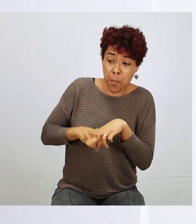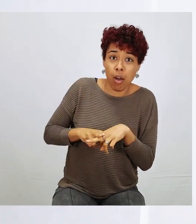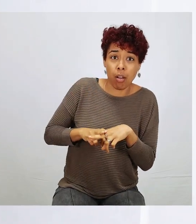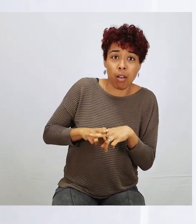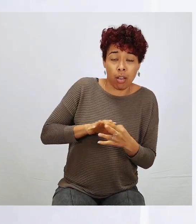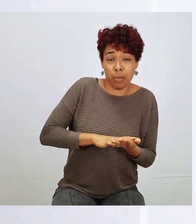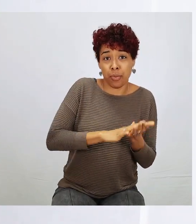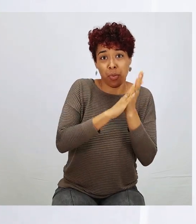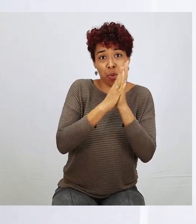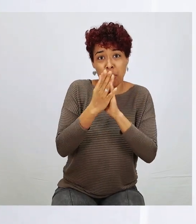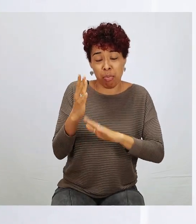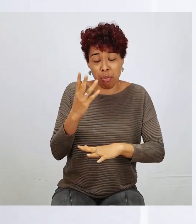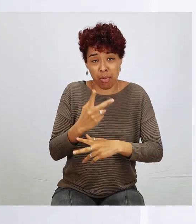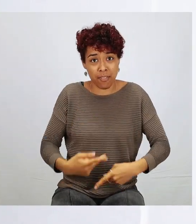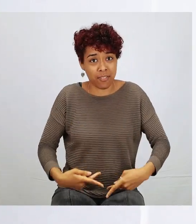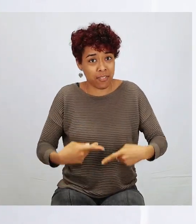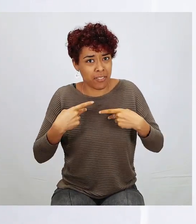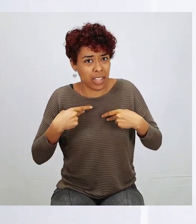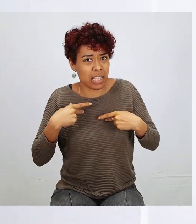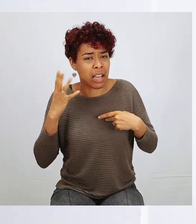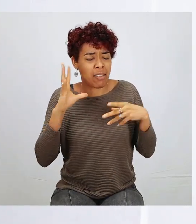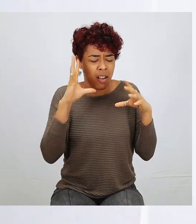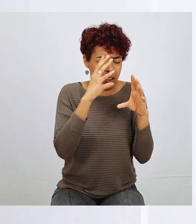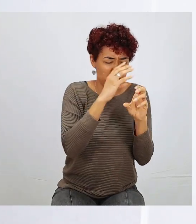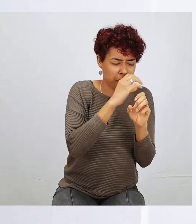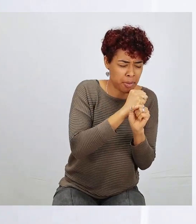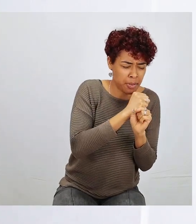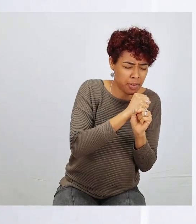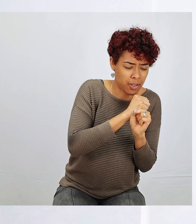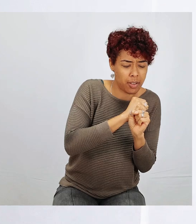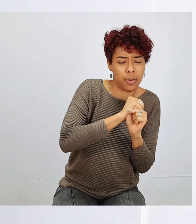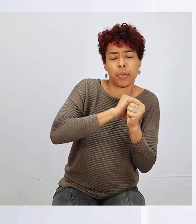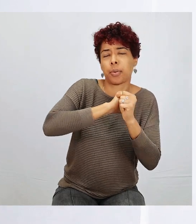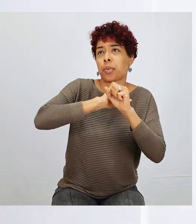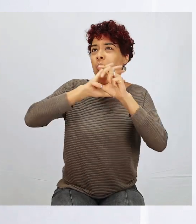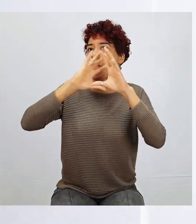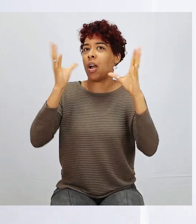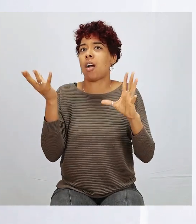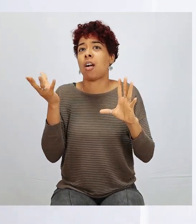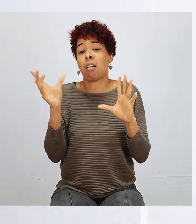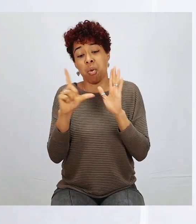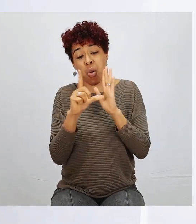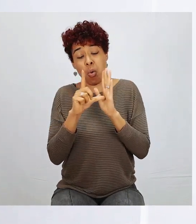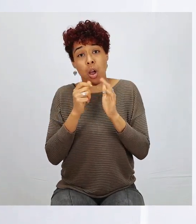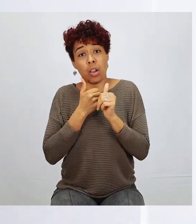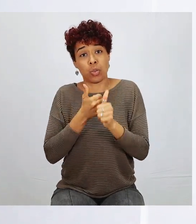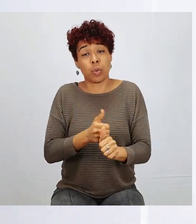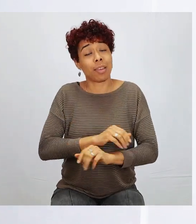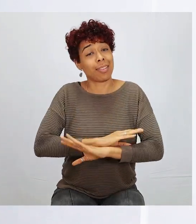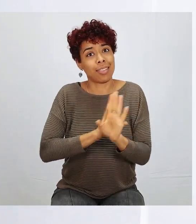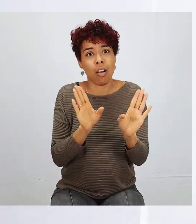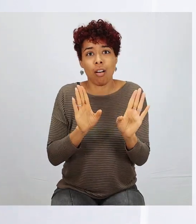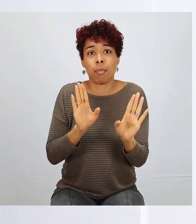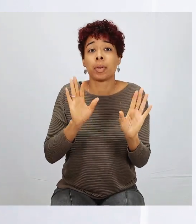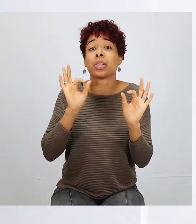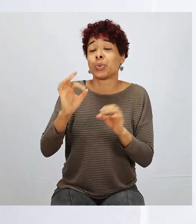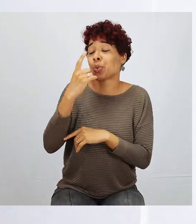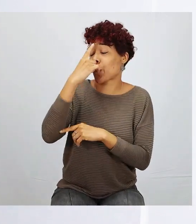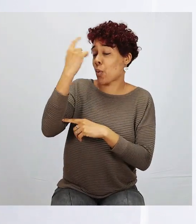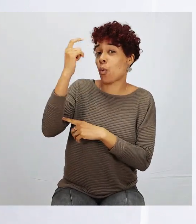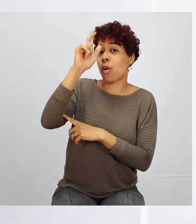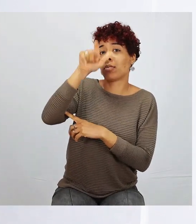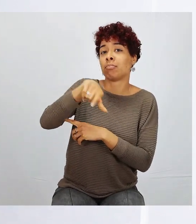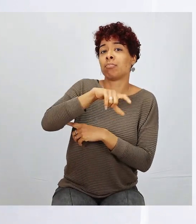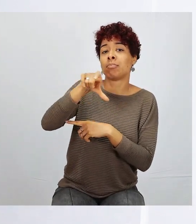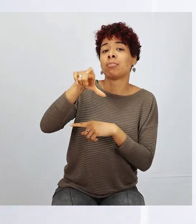vie, des ténèbres à la lumière, non pas en obéissant à la loi, mais en croyant dans le Fils unique de Dieu, Jésus-Christ,